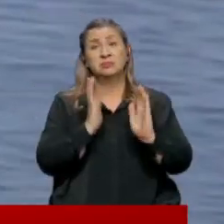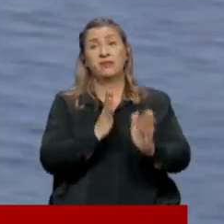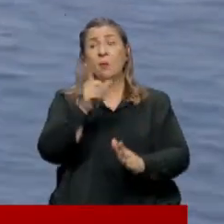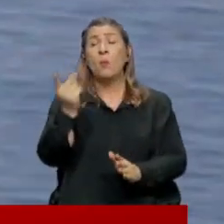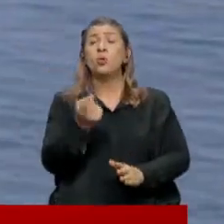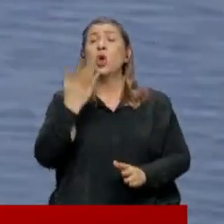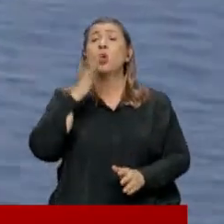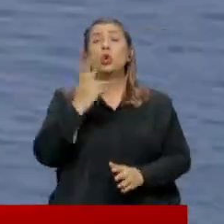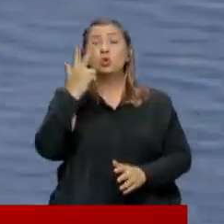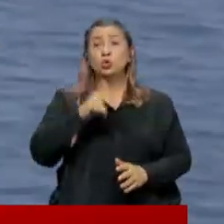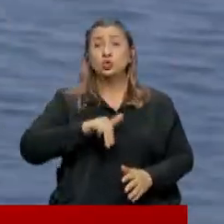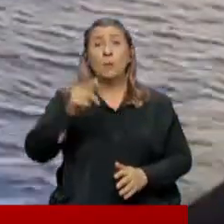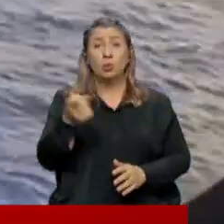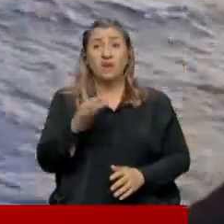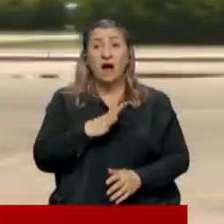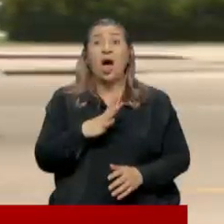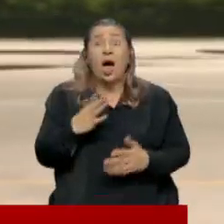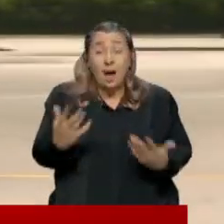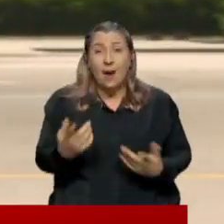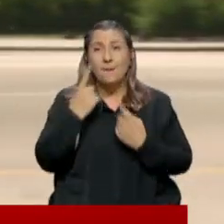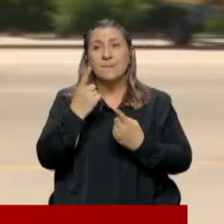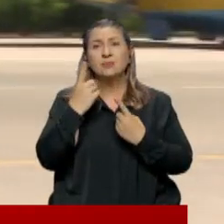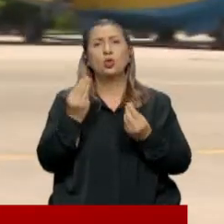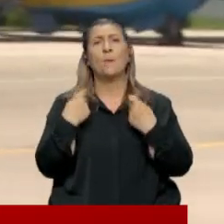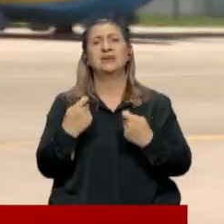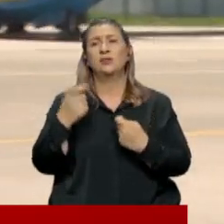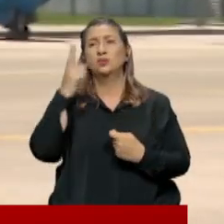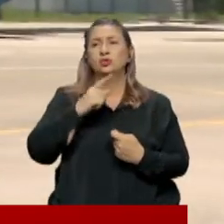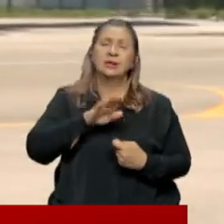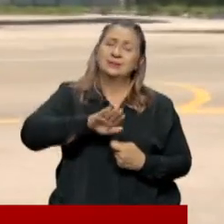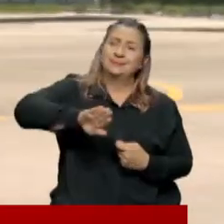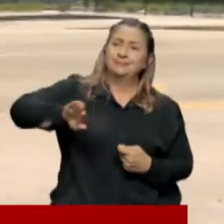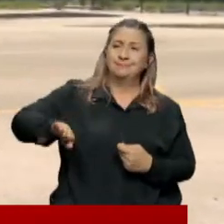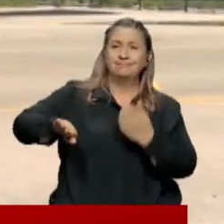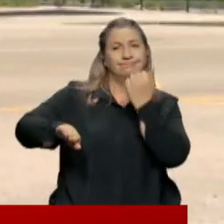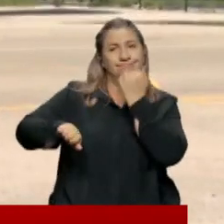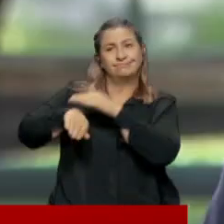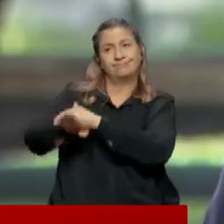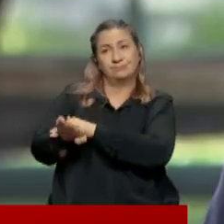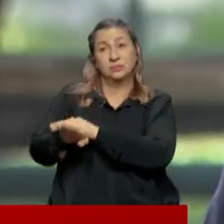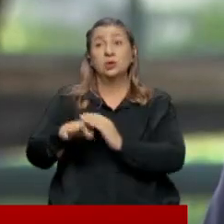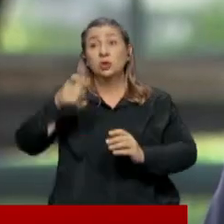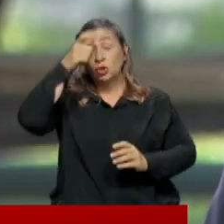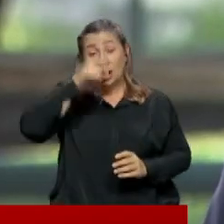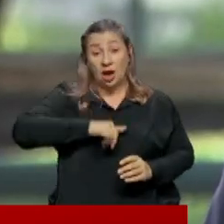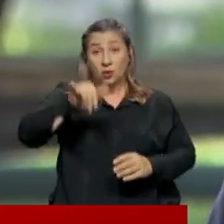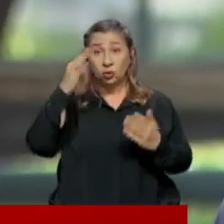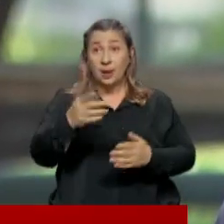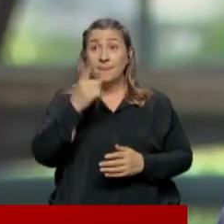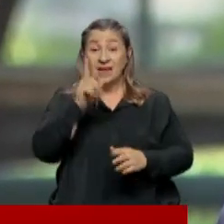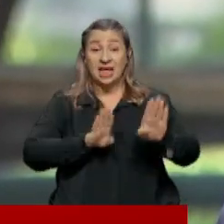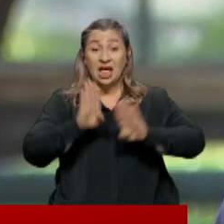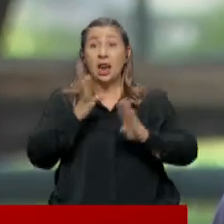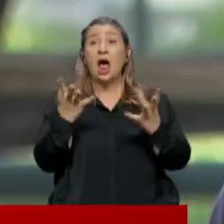Motoru yok denilen 3 uçağında motoru var ama bakımı çok masraflı olduğu için şimdilik hangarda duracak. Türk Hava Kurumu bir